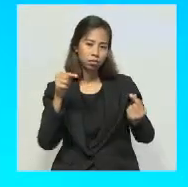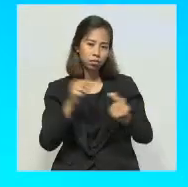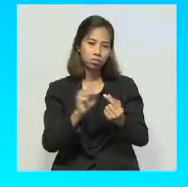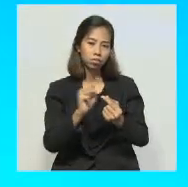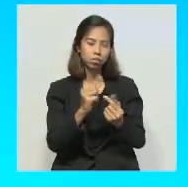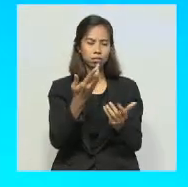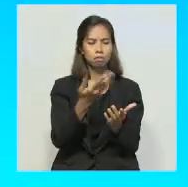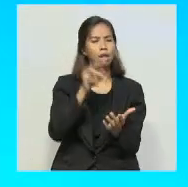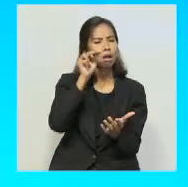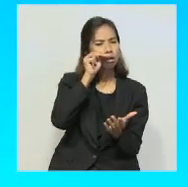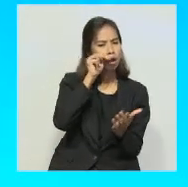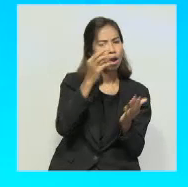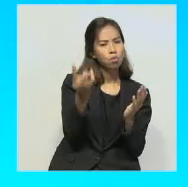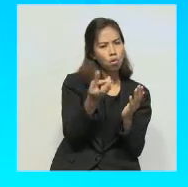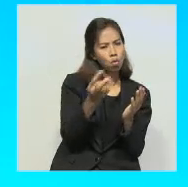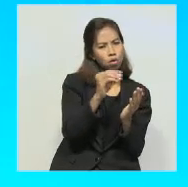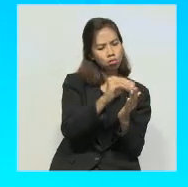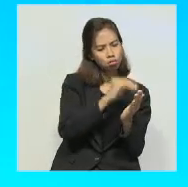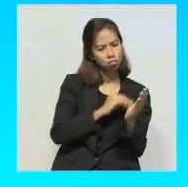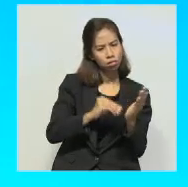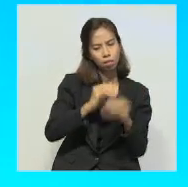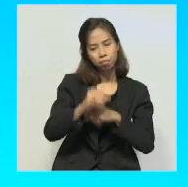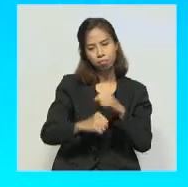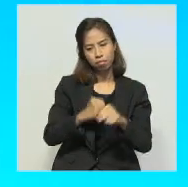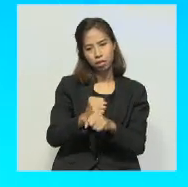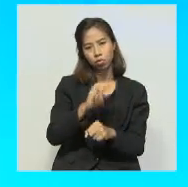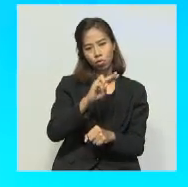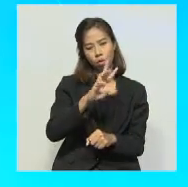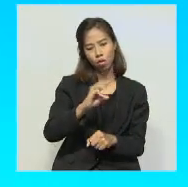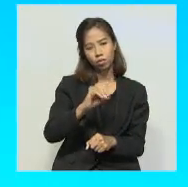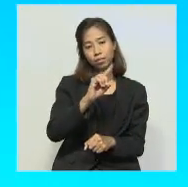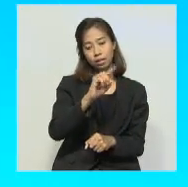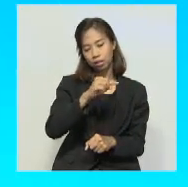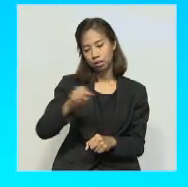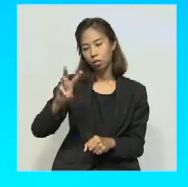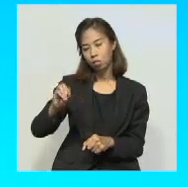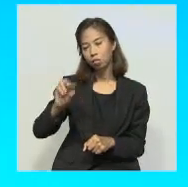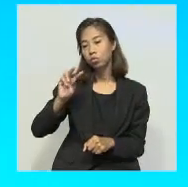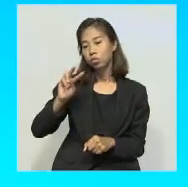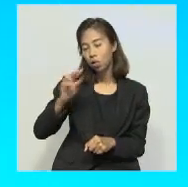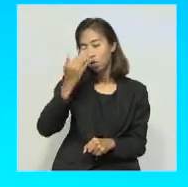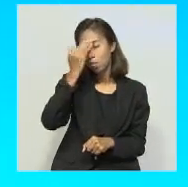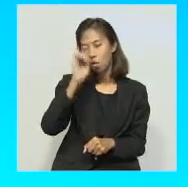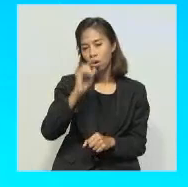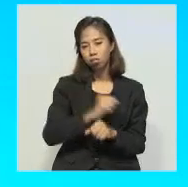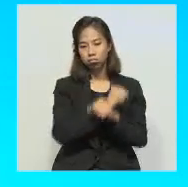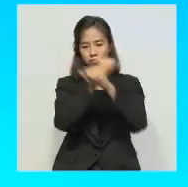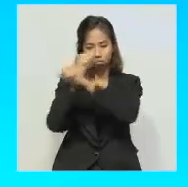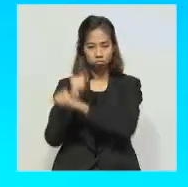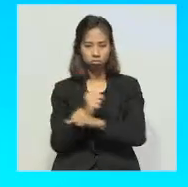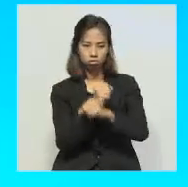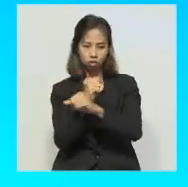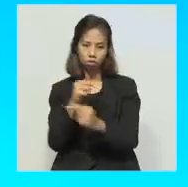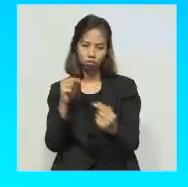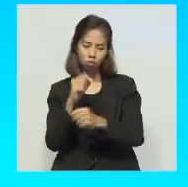ี่ที่มีต้นทุนน้ำเนย・น้อยในปี 2561 ถึง 2562เพื่เป็การปองการผกระทบจาก